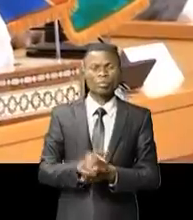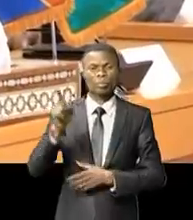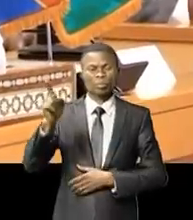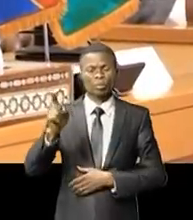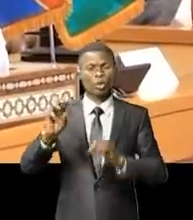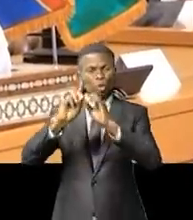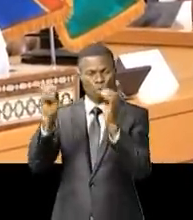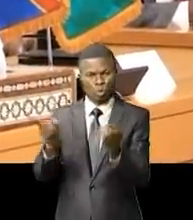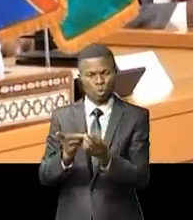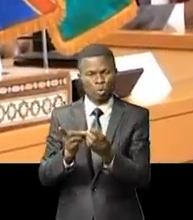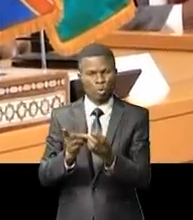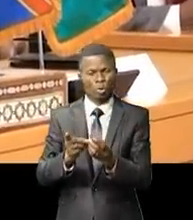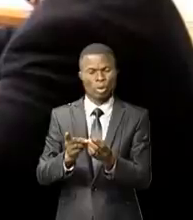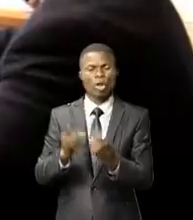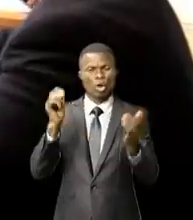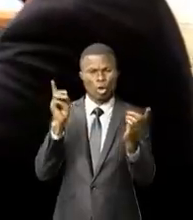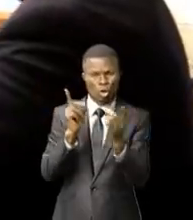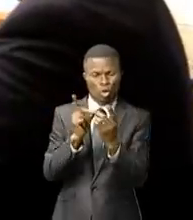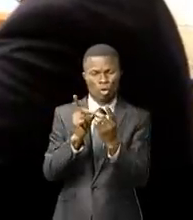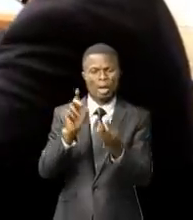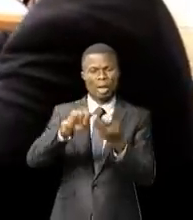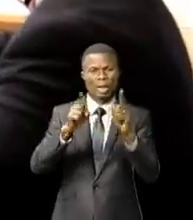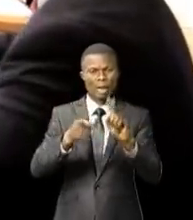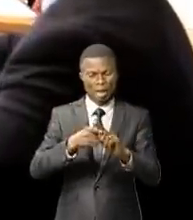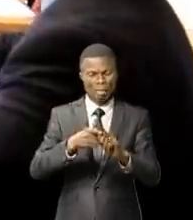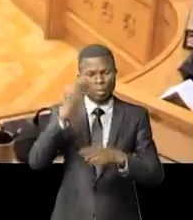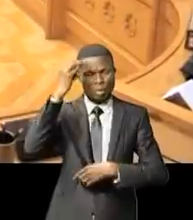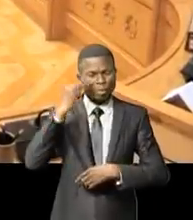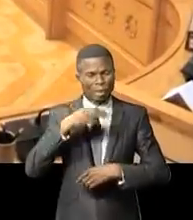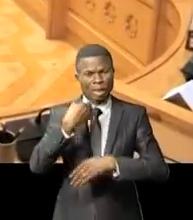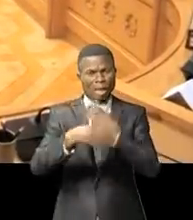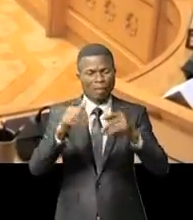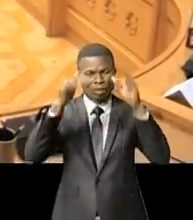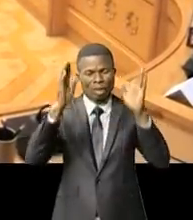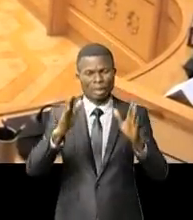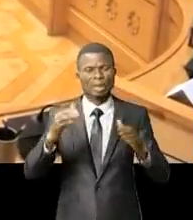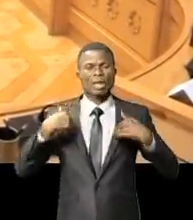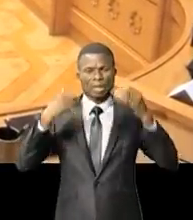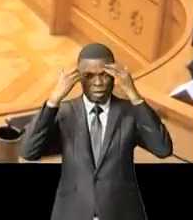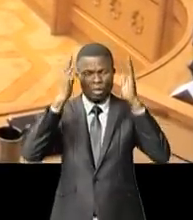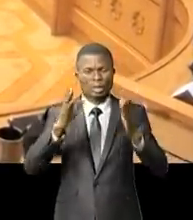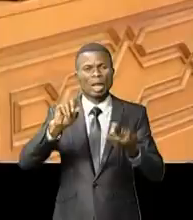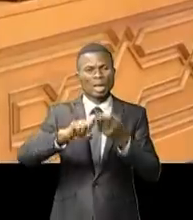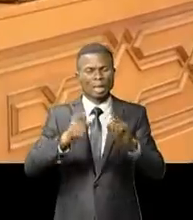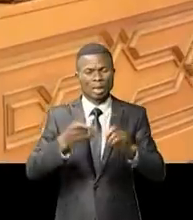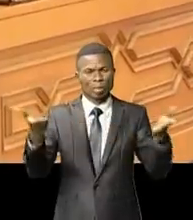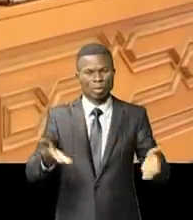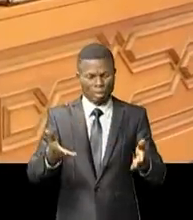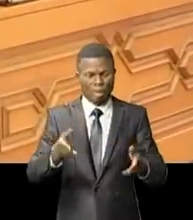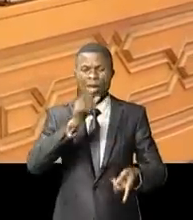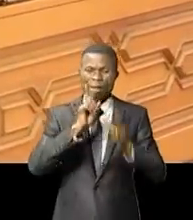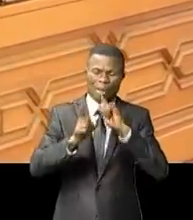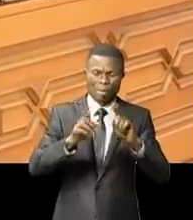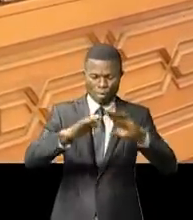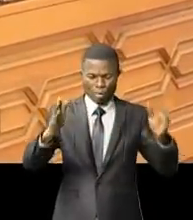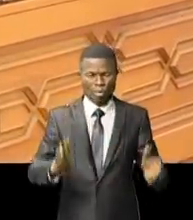et sa délégation face à eux, son collègue des affaires étrangères égyptien entouré de ses collaborateurs. Sur la table des